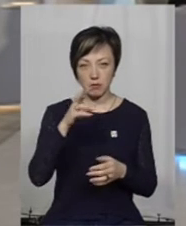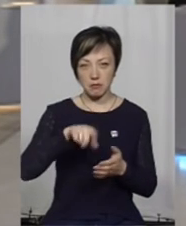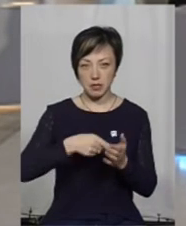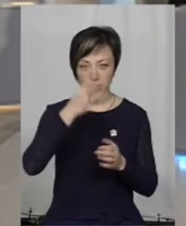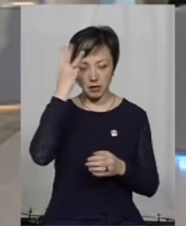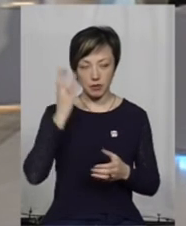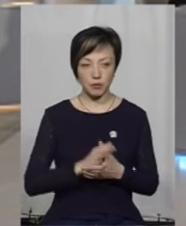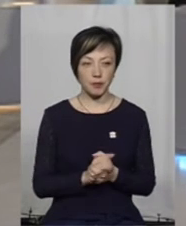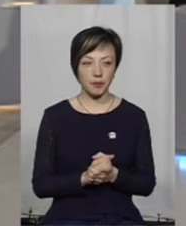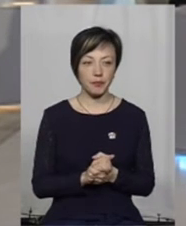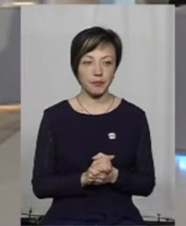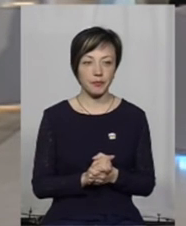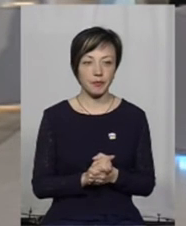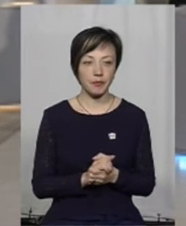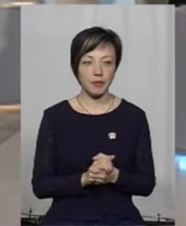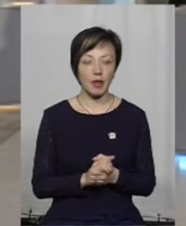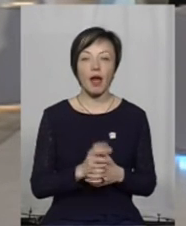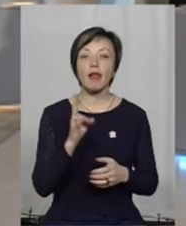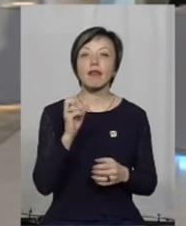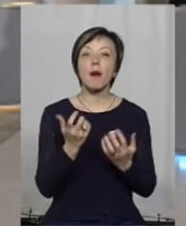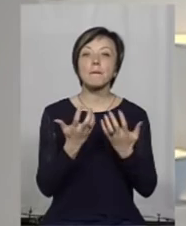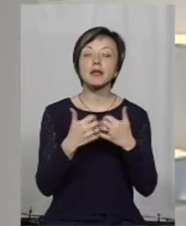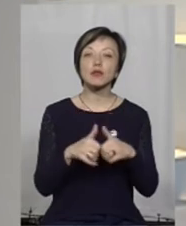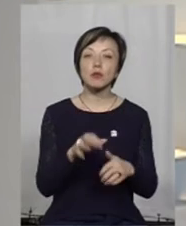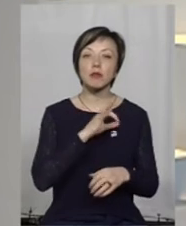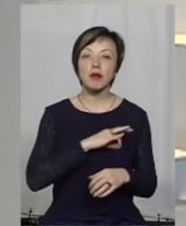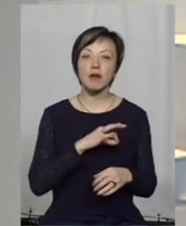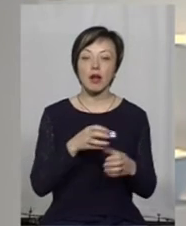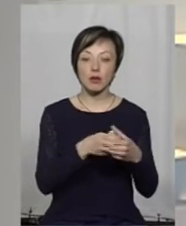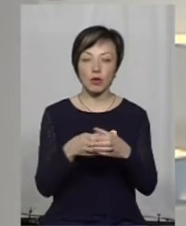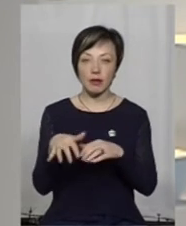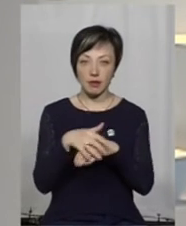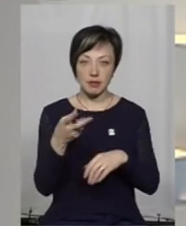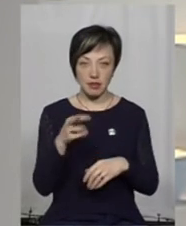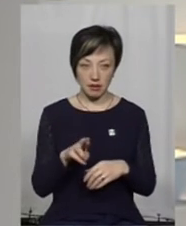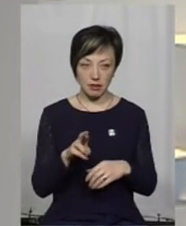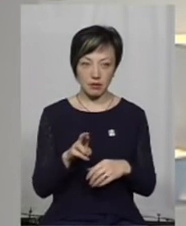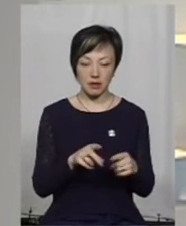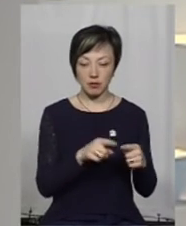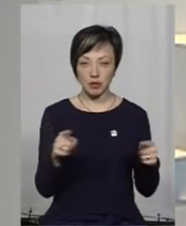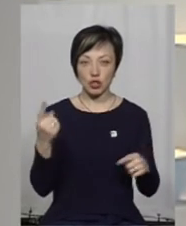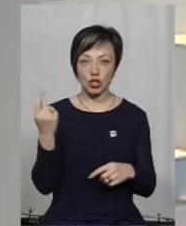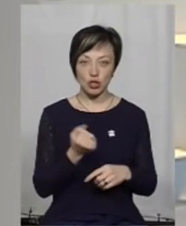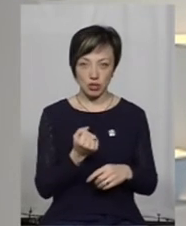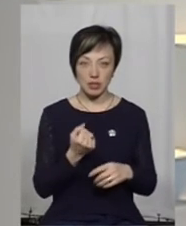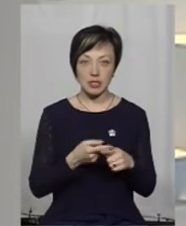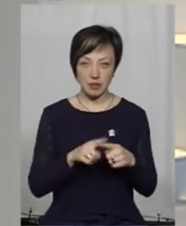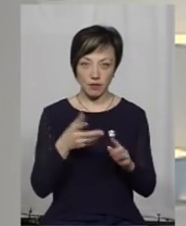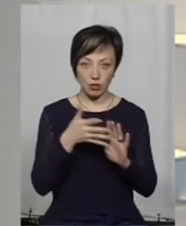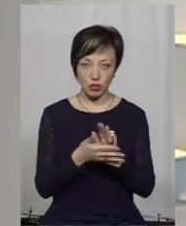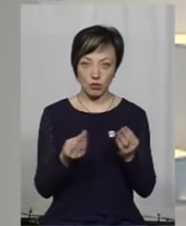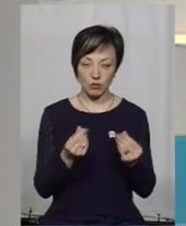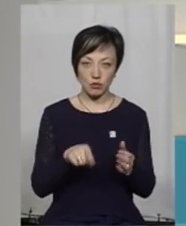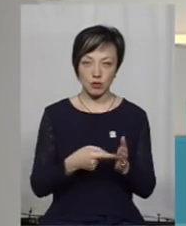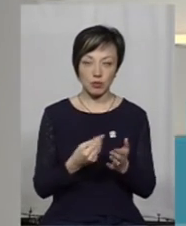Бюджету. А на підрахунок пільгових категорій населення, от те, що здійснилося впродовж тижня, це